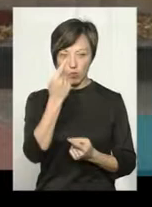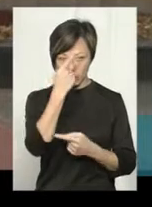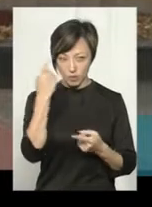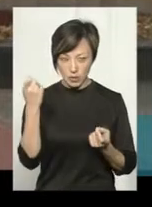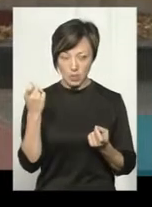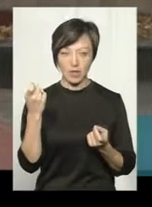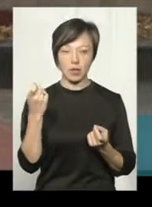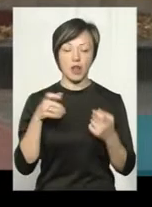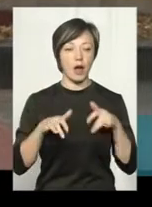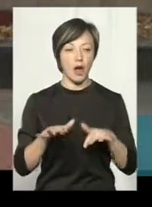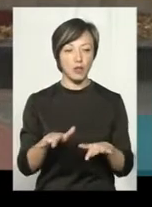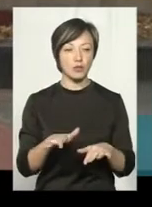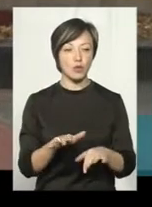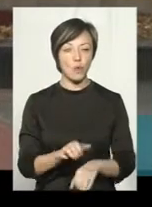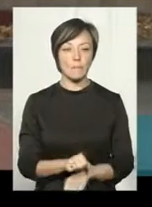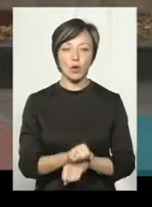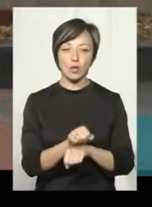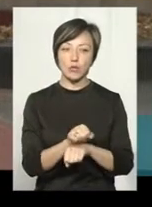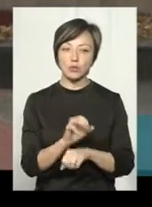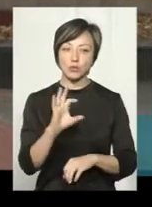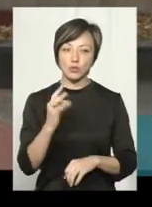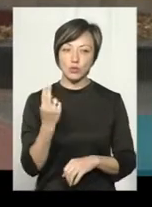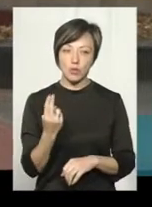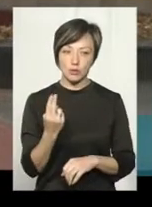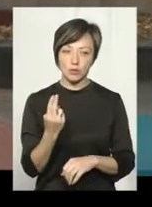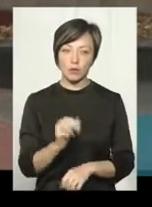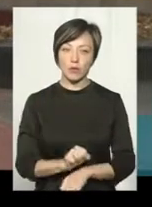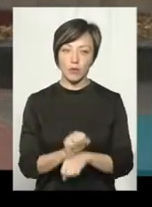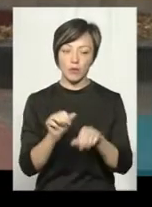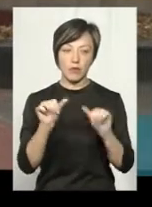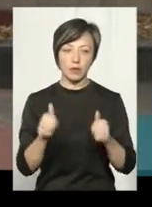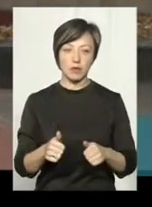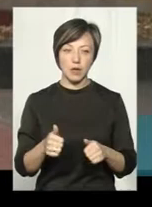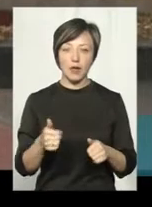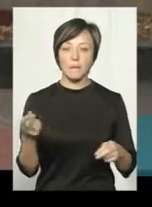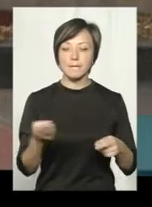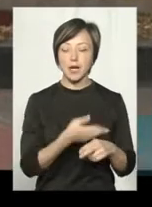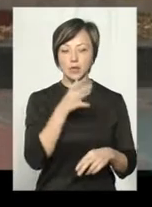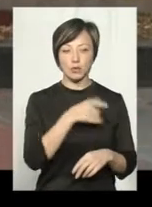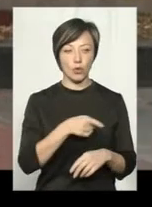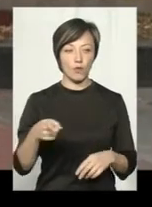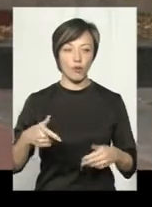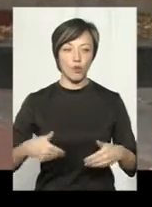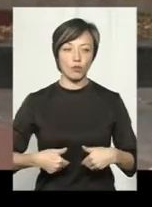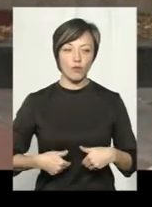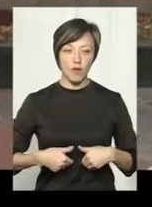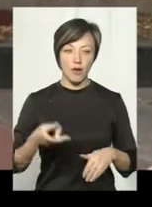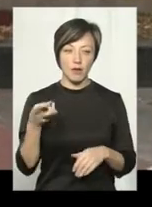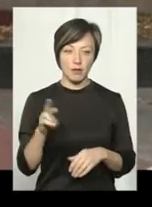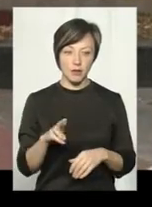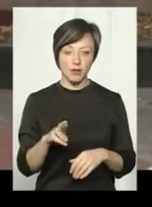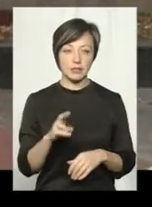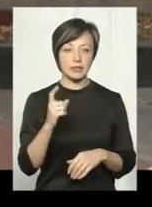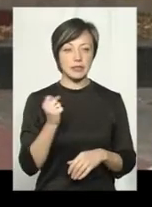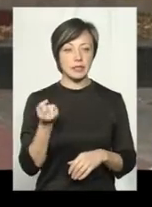акцію протесту, соціального протесту у вигляді безстрокового голодування. За